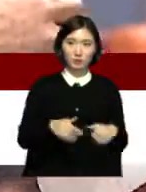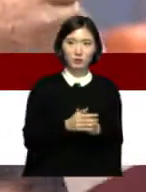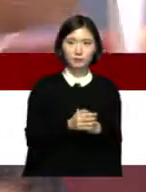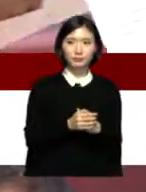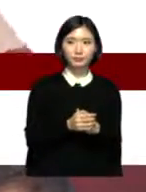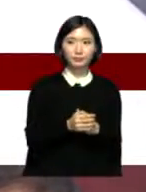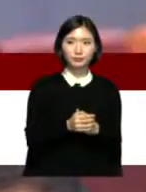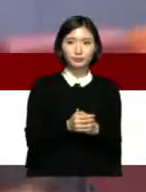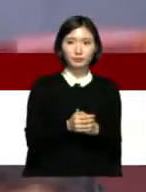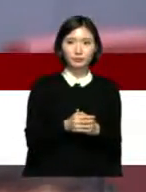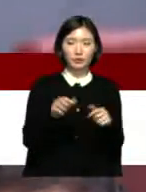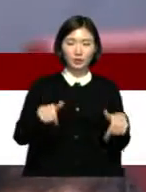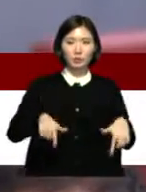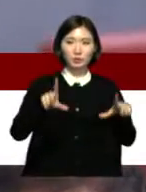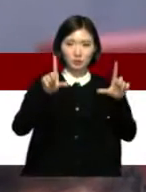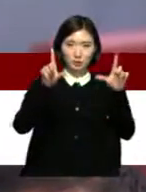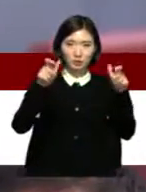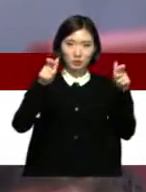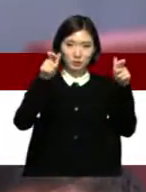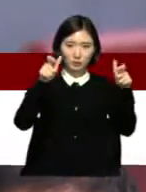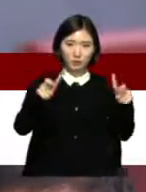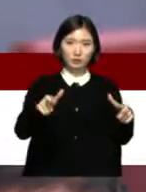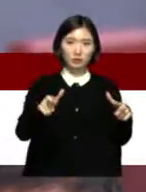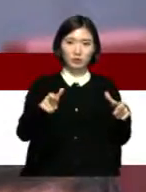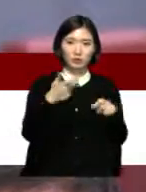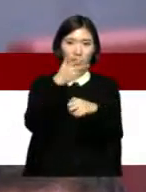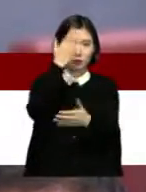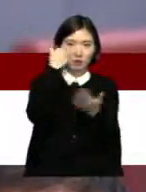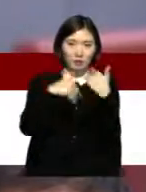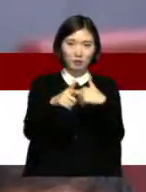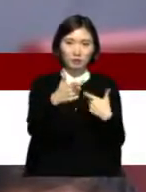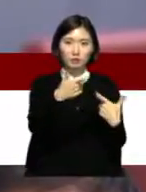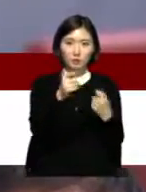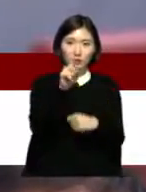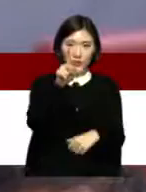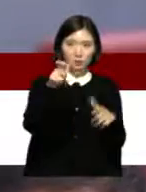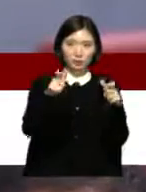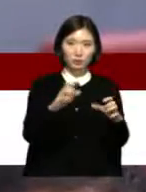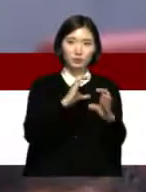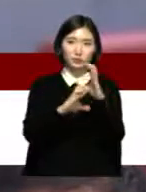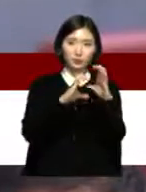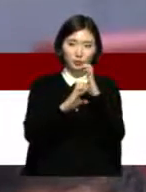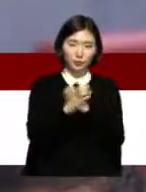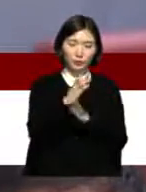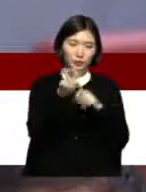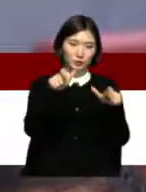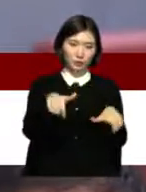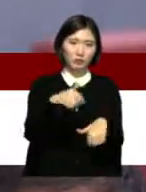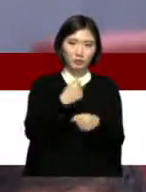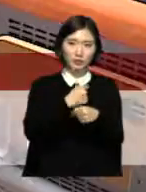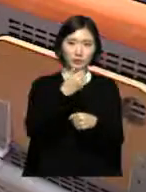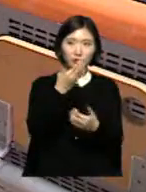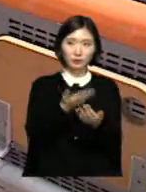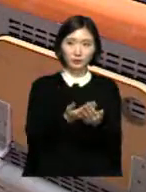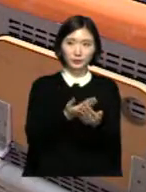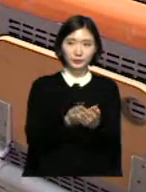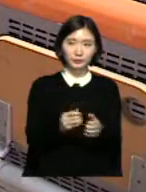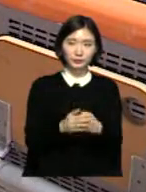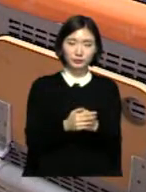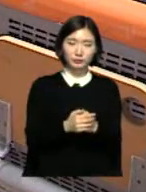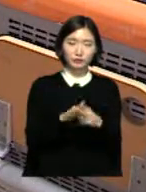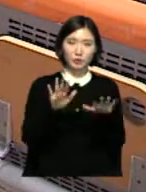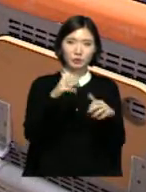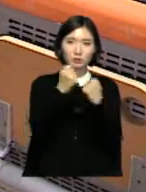동과 서가 성묘동과 천호동이 옛날처럼 한 지역으로 소통이 되는 그 지역을 만들어주시고